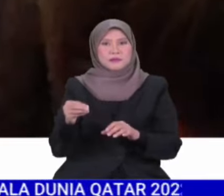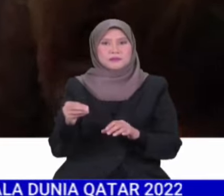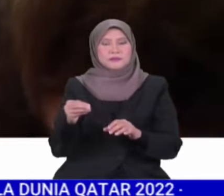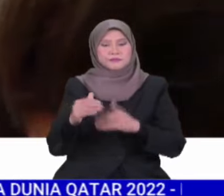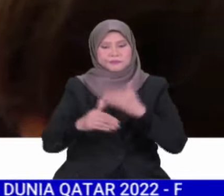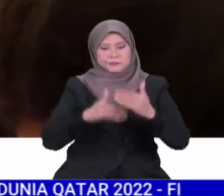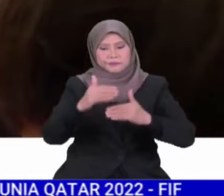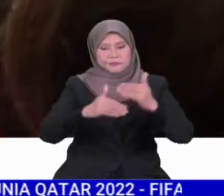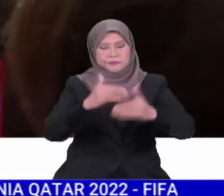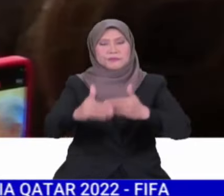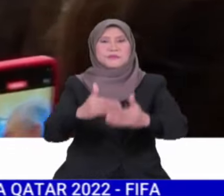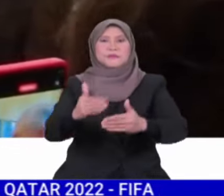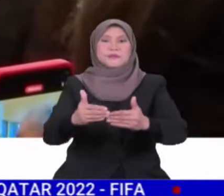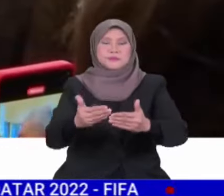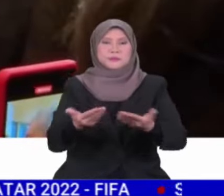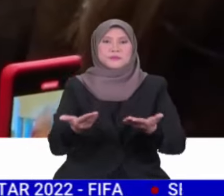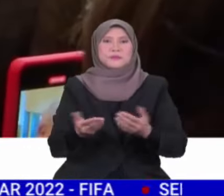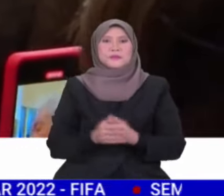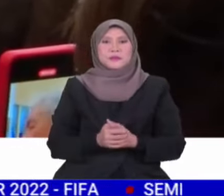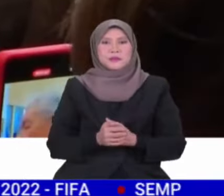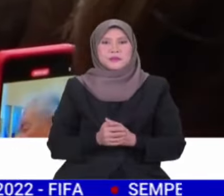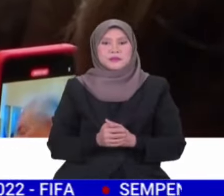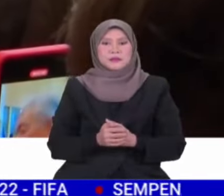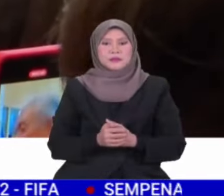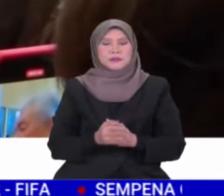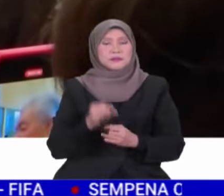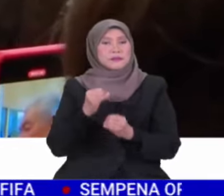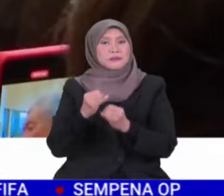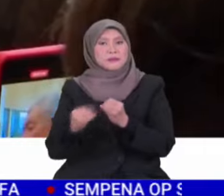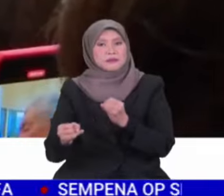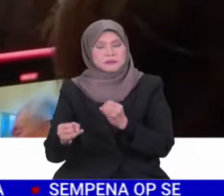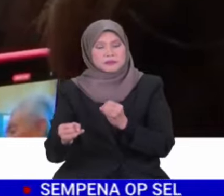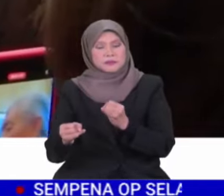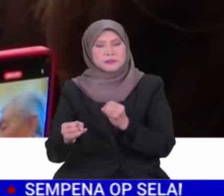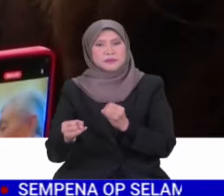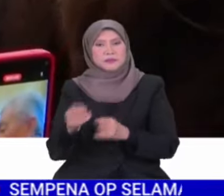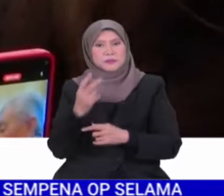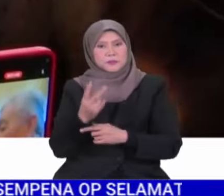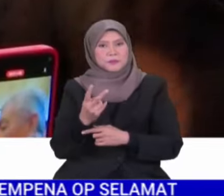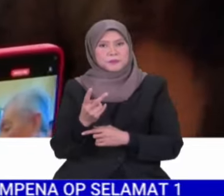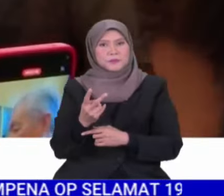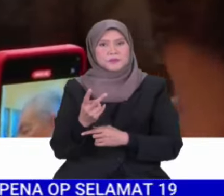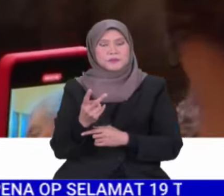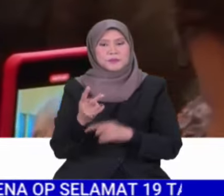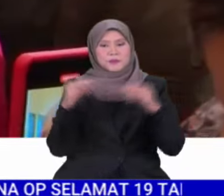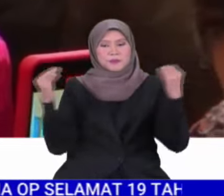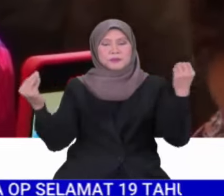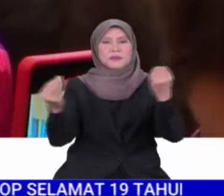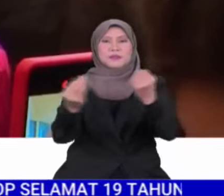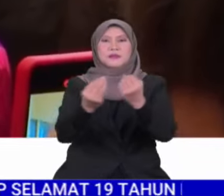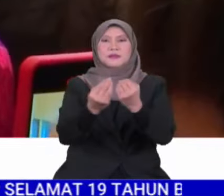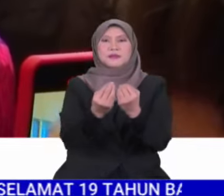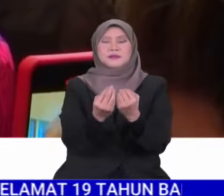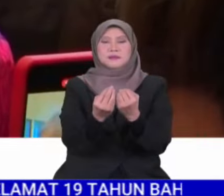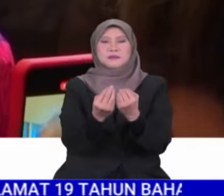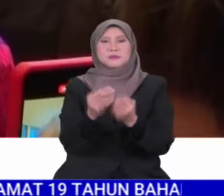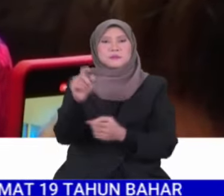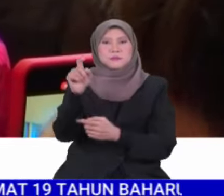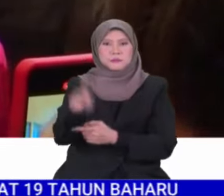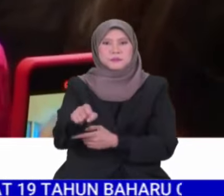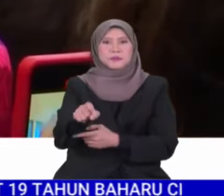through kepada pelaksanaan yang berkenaan. Dan akhirnya kita lihat bahawa masyarakat